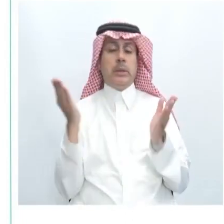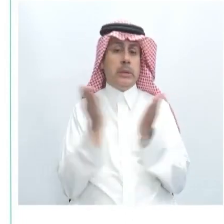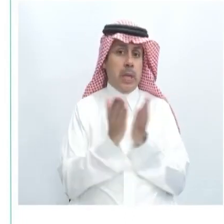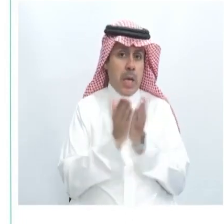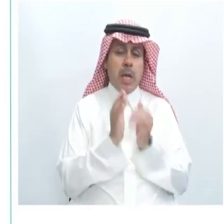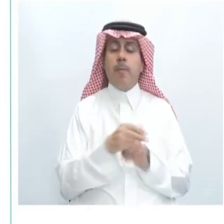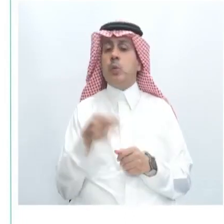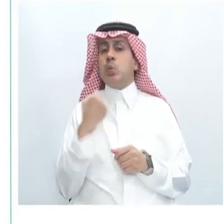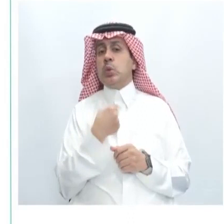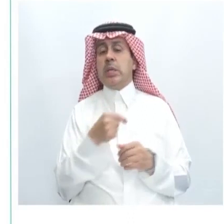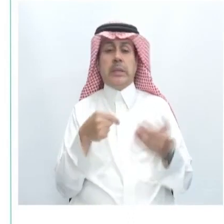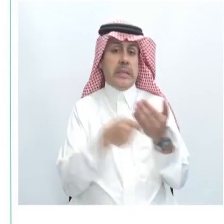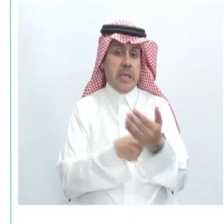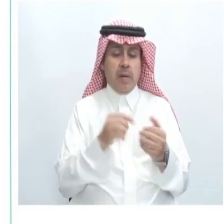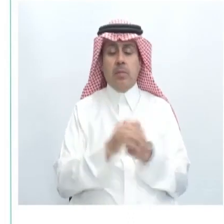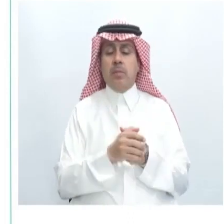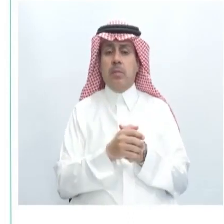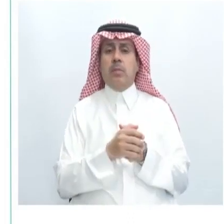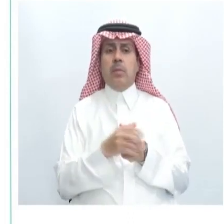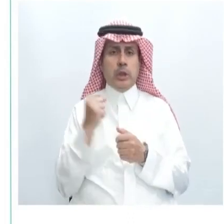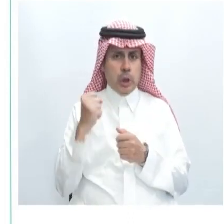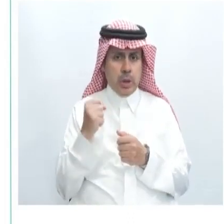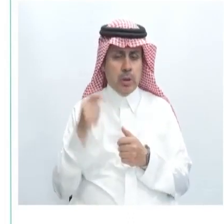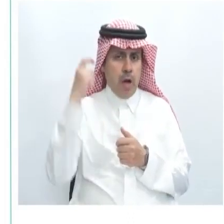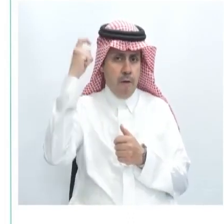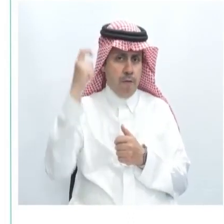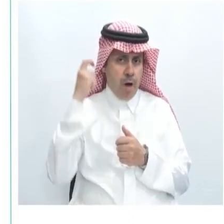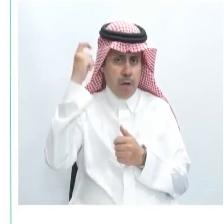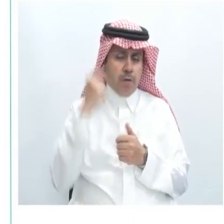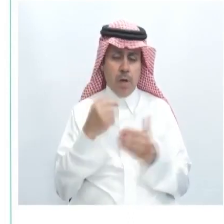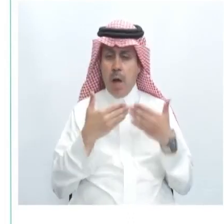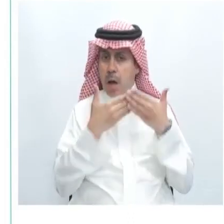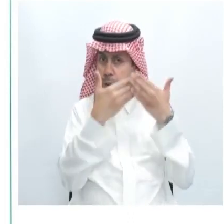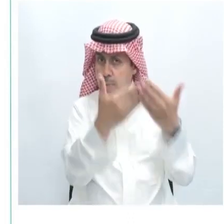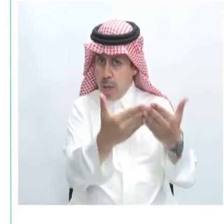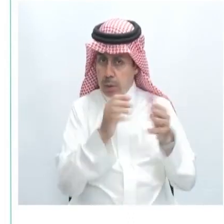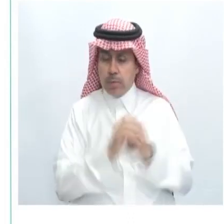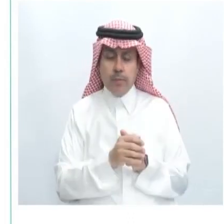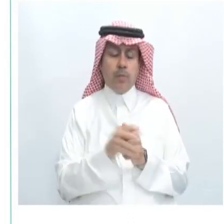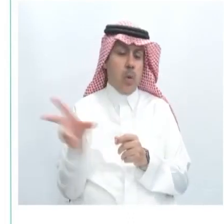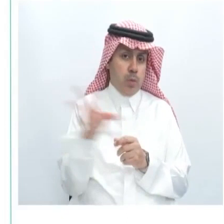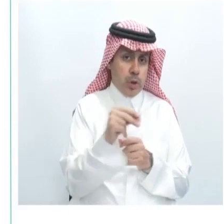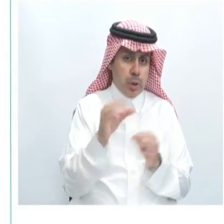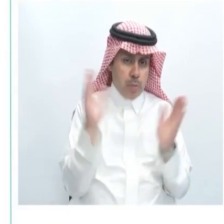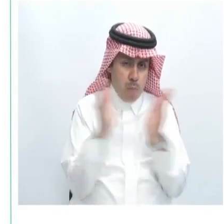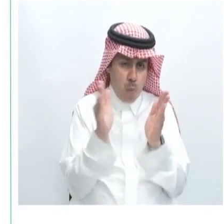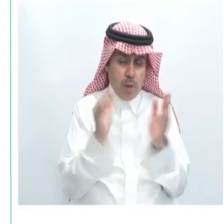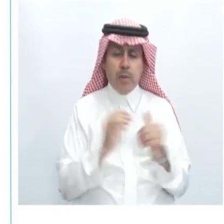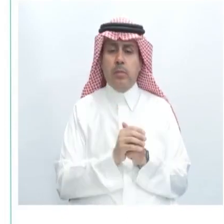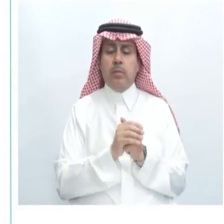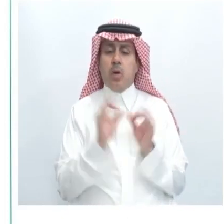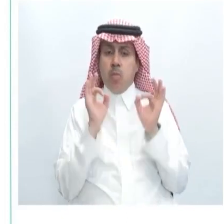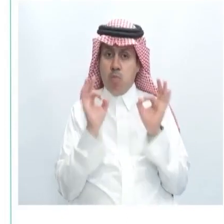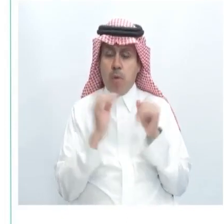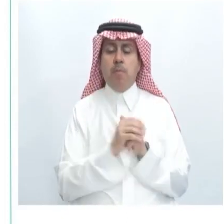حول مخاطر حول مثلا افكار حول خدمات حول منتجات معينه وبالتالي لا نحتاج